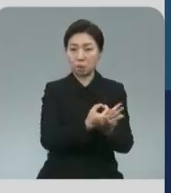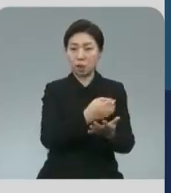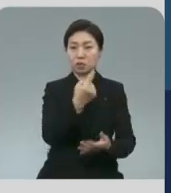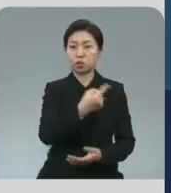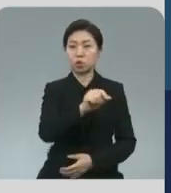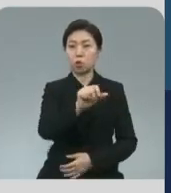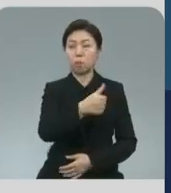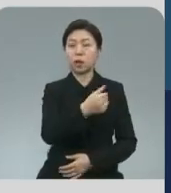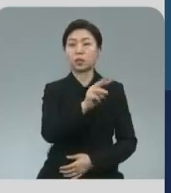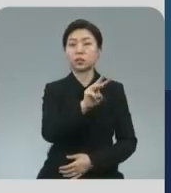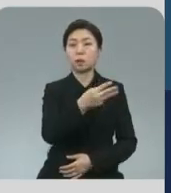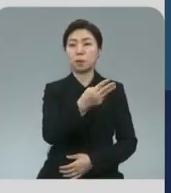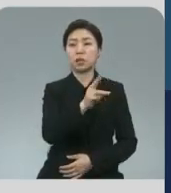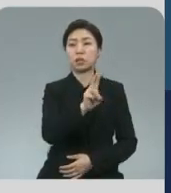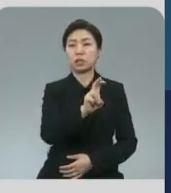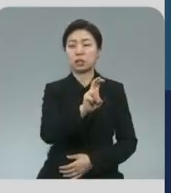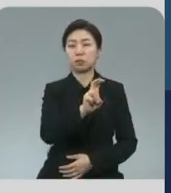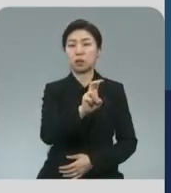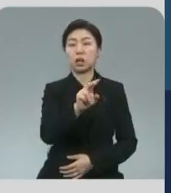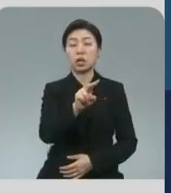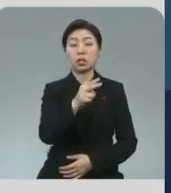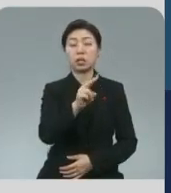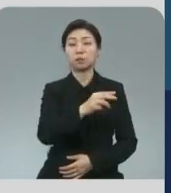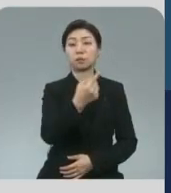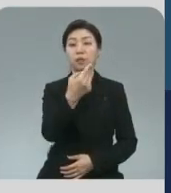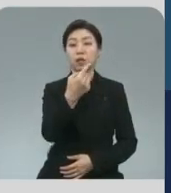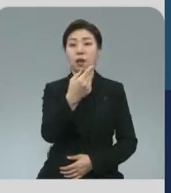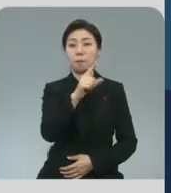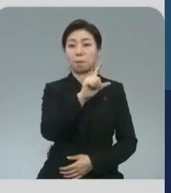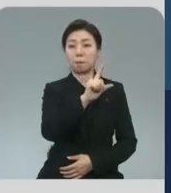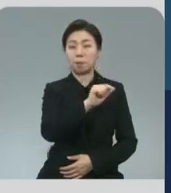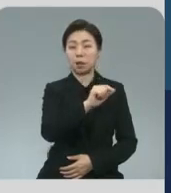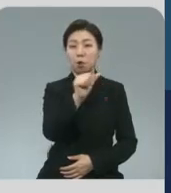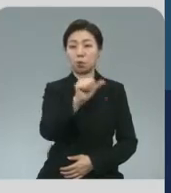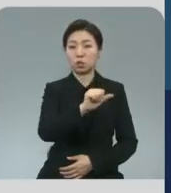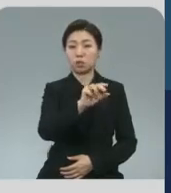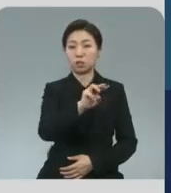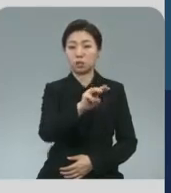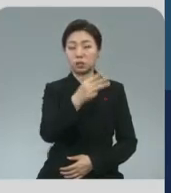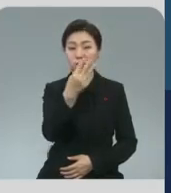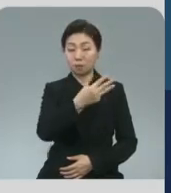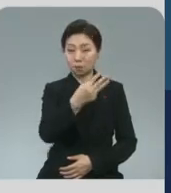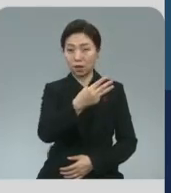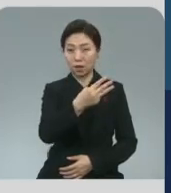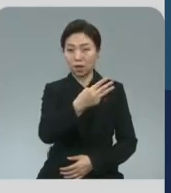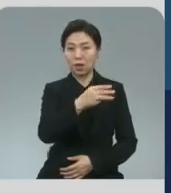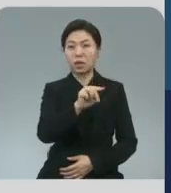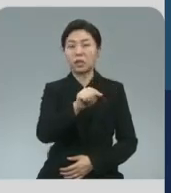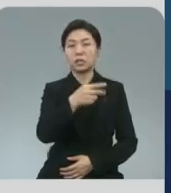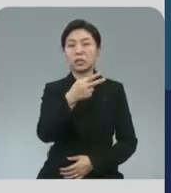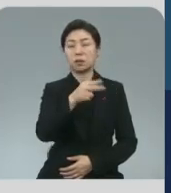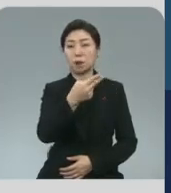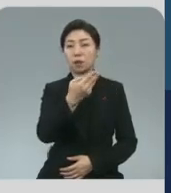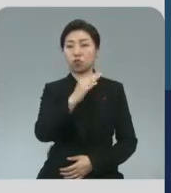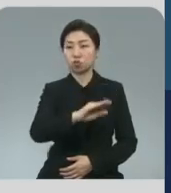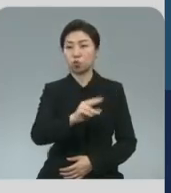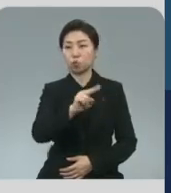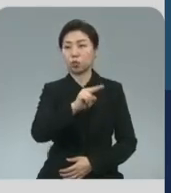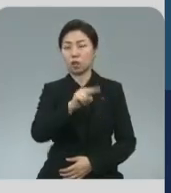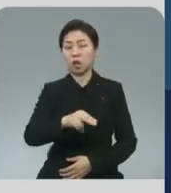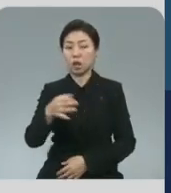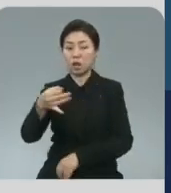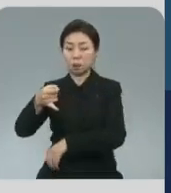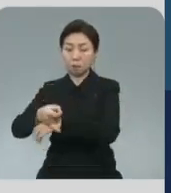Средние доходы населения Республики Корея с учетом цен и обменного курса национальной валюты составляют 33 тысячи евро в год на